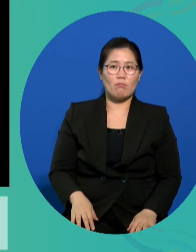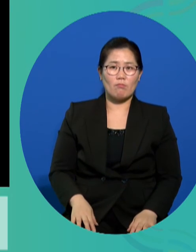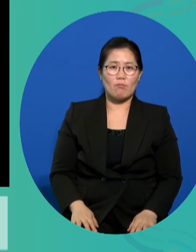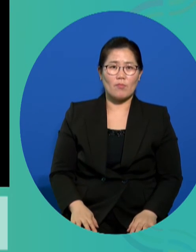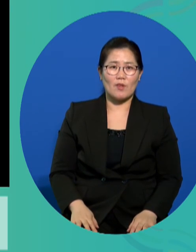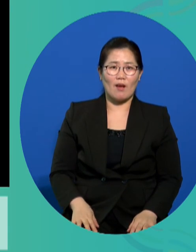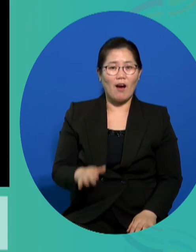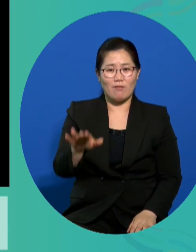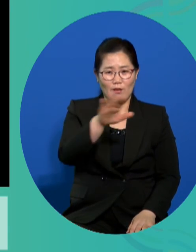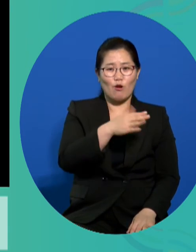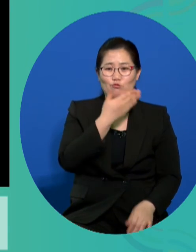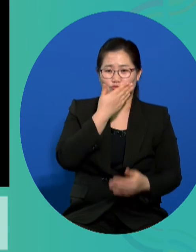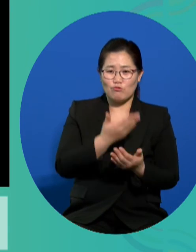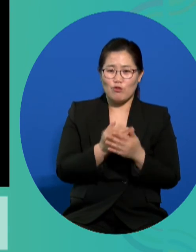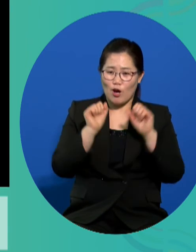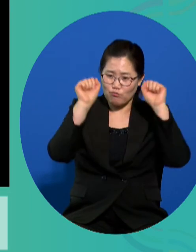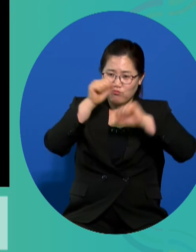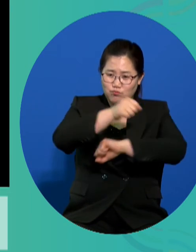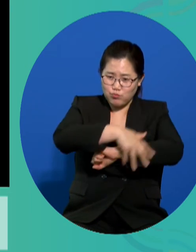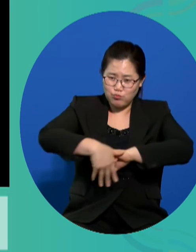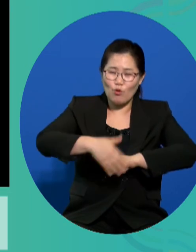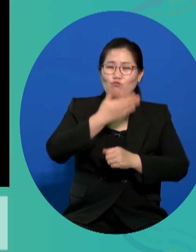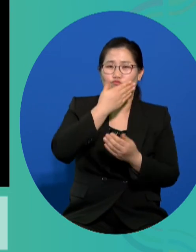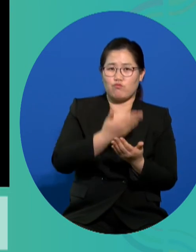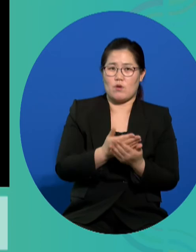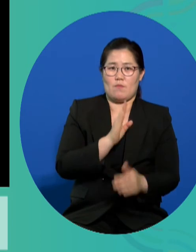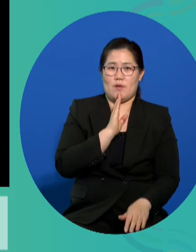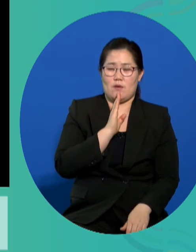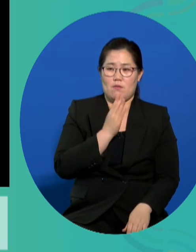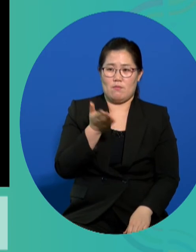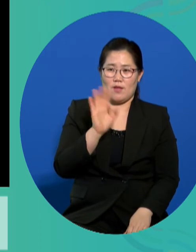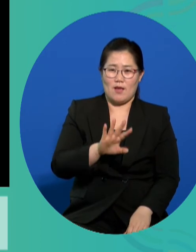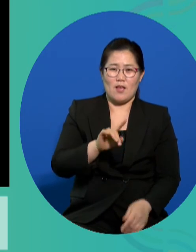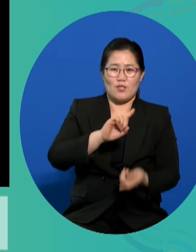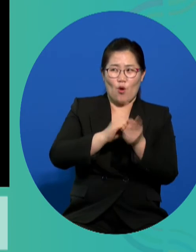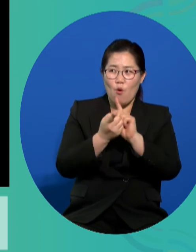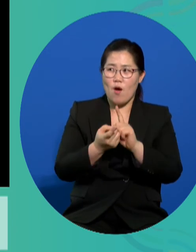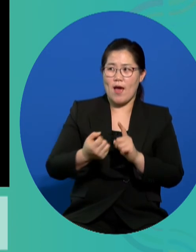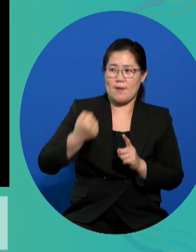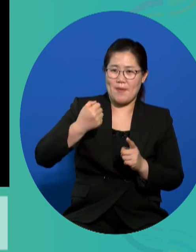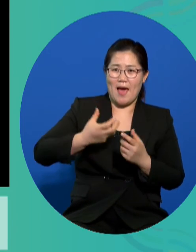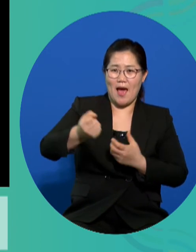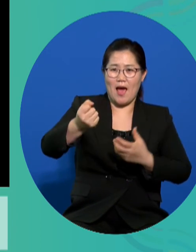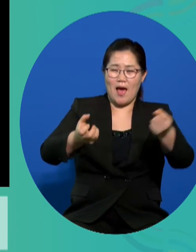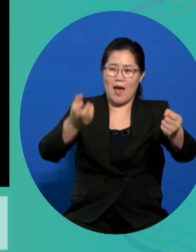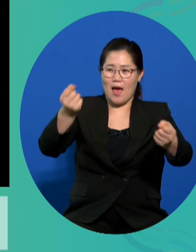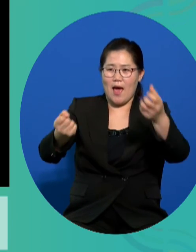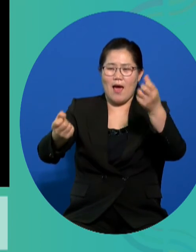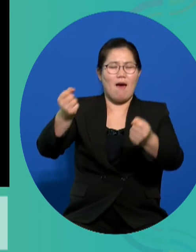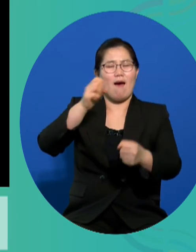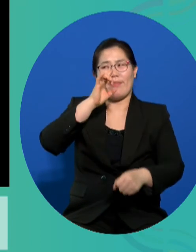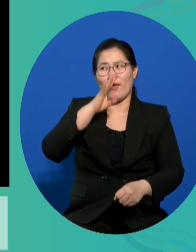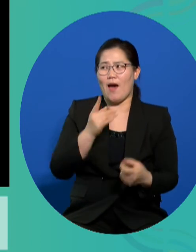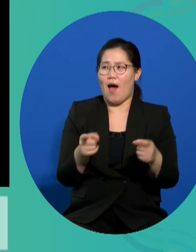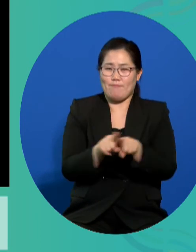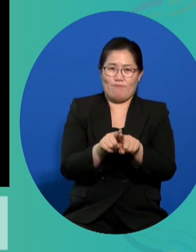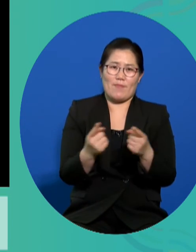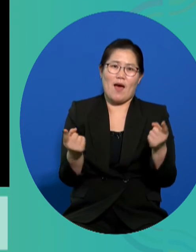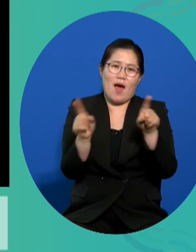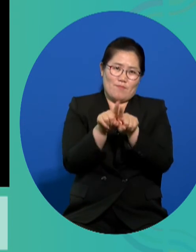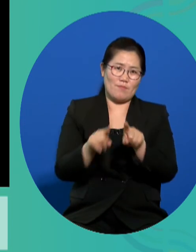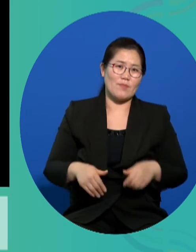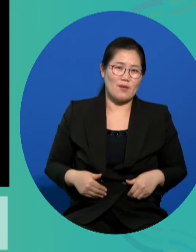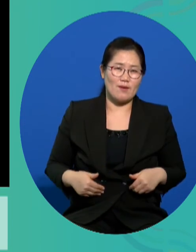근데 상호 기관 간의 협력 관계가 상당히 중요하다. 대표적으로 하나만 말씀드리겠습니다. 올해부터